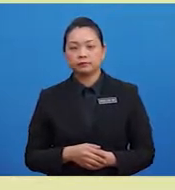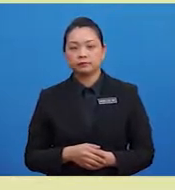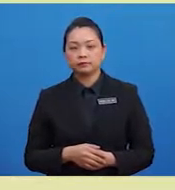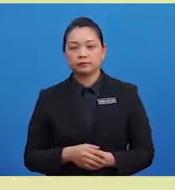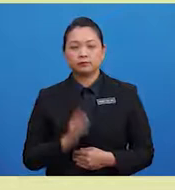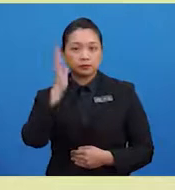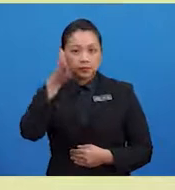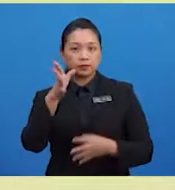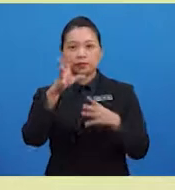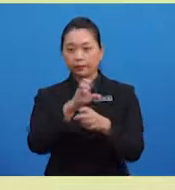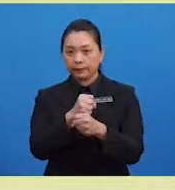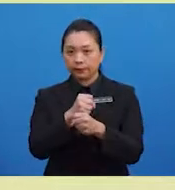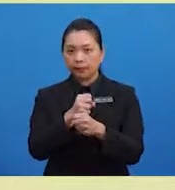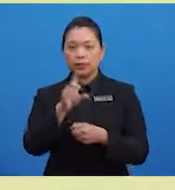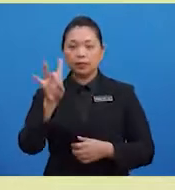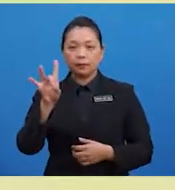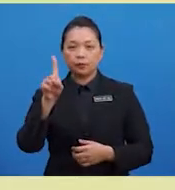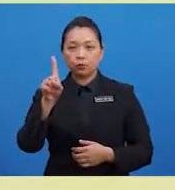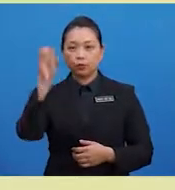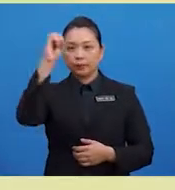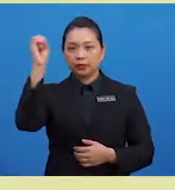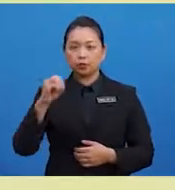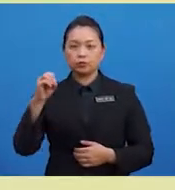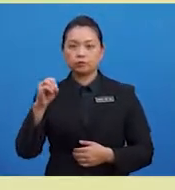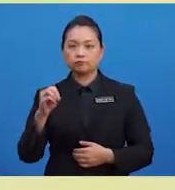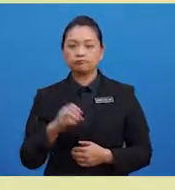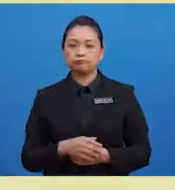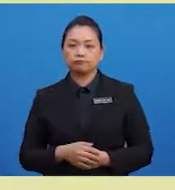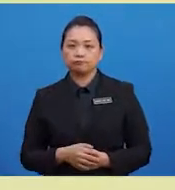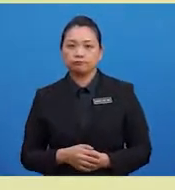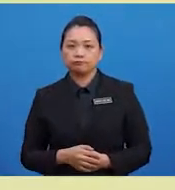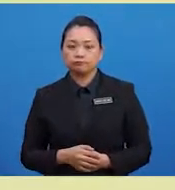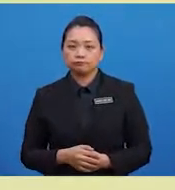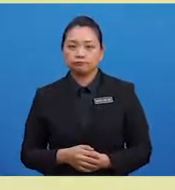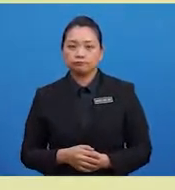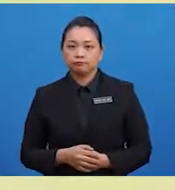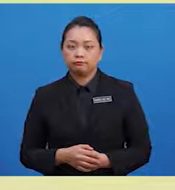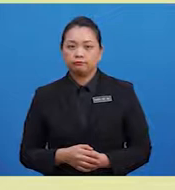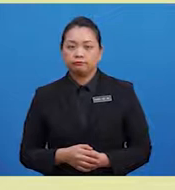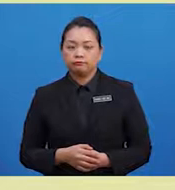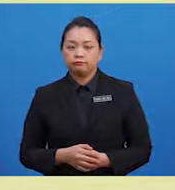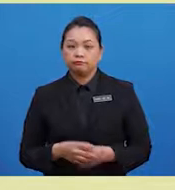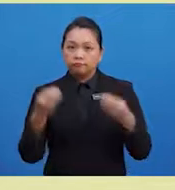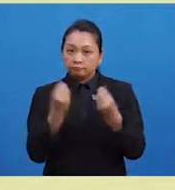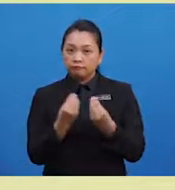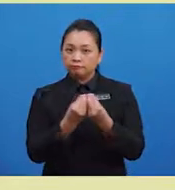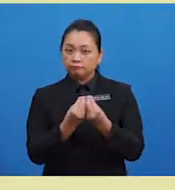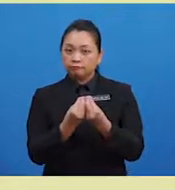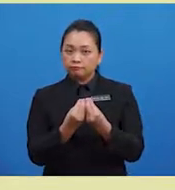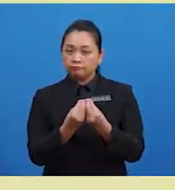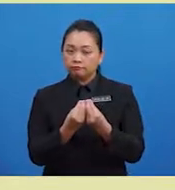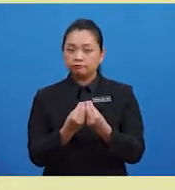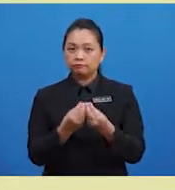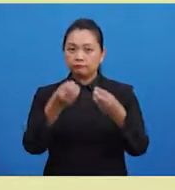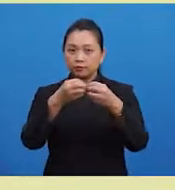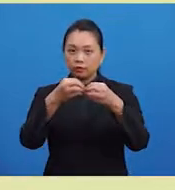akan mendapat jumlah sebanyak 81%. Jumlah peratusan telur yang bernas adalah